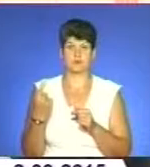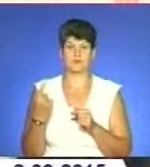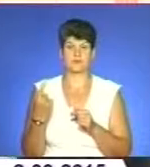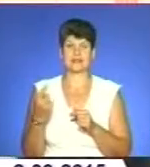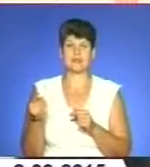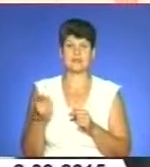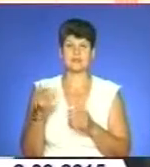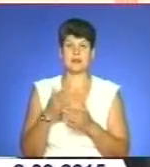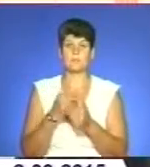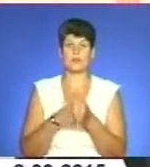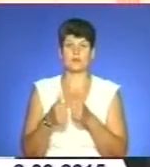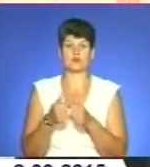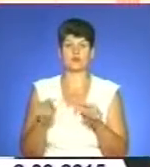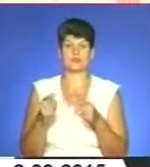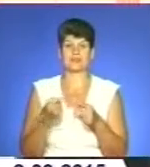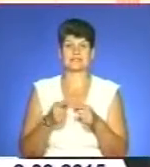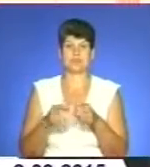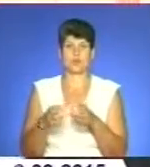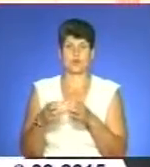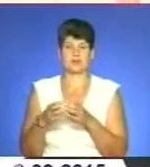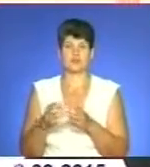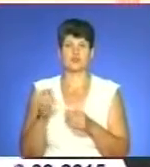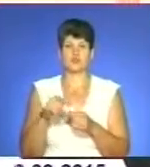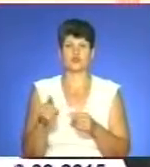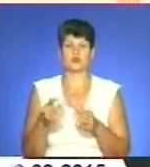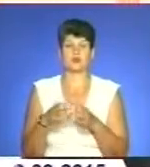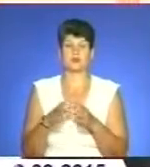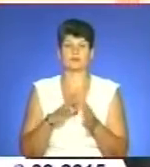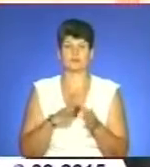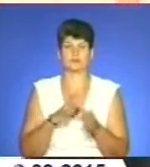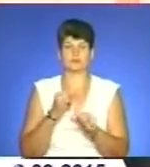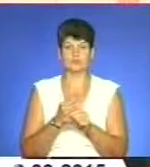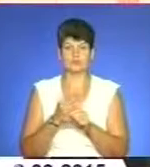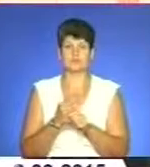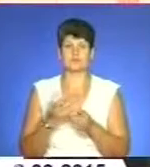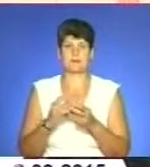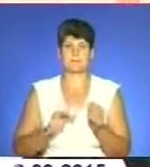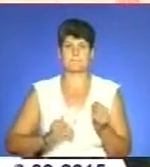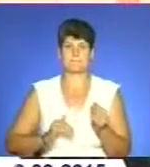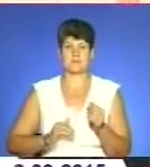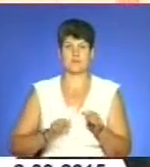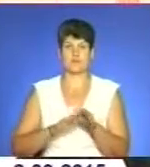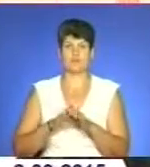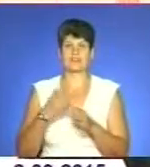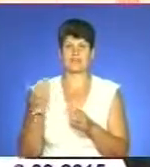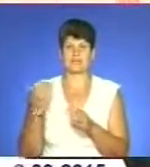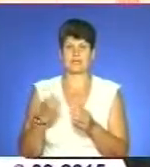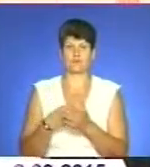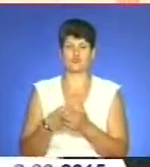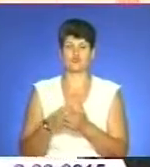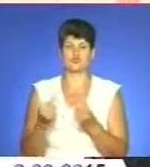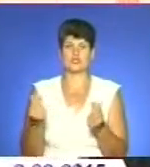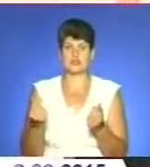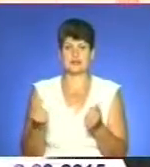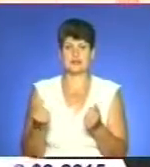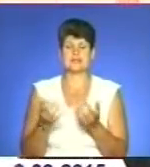йде попереду створення цих громад. А для того, щоб громади були дієздатними, їм потрібен бізнес, тому що бізнес має наповнювати їхні бюджети. І за